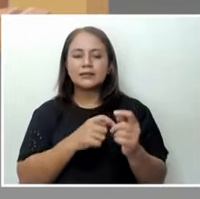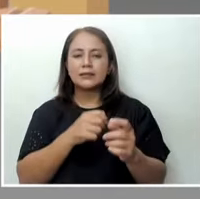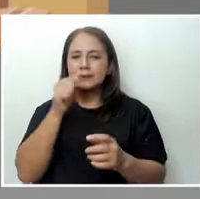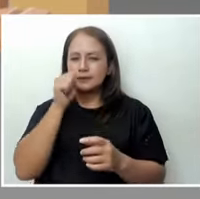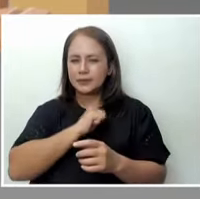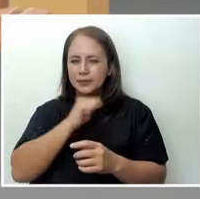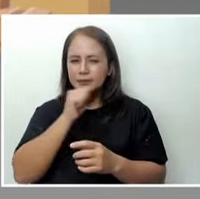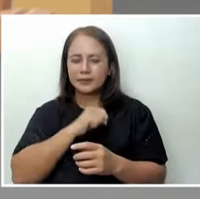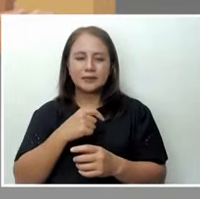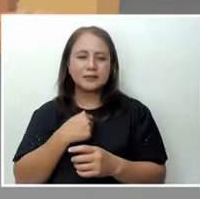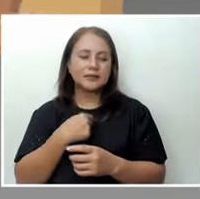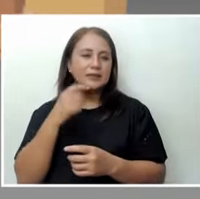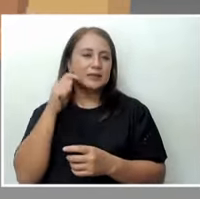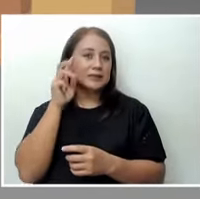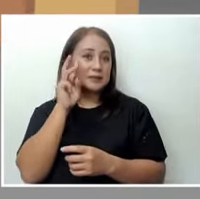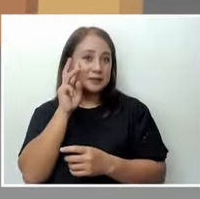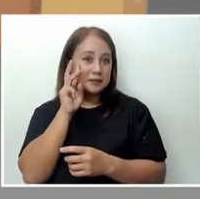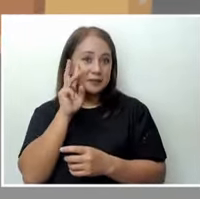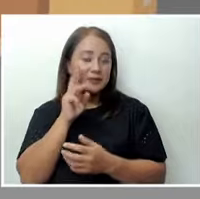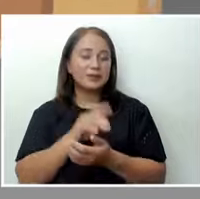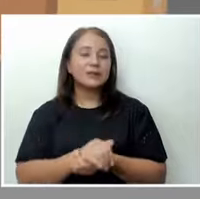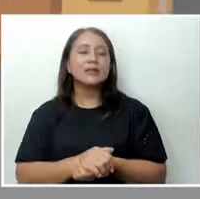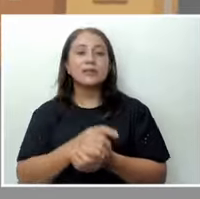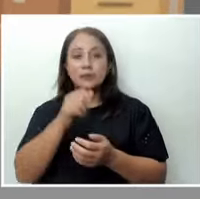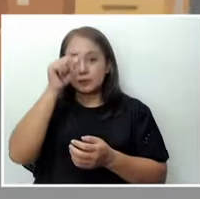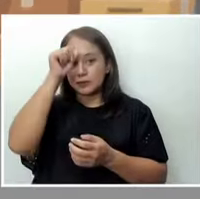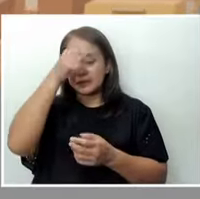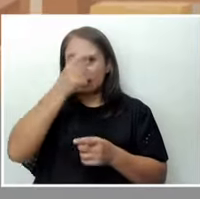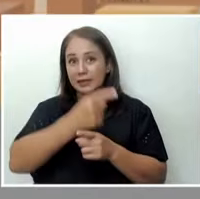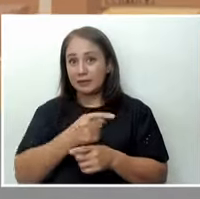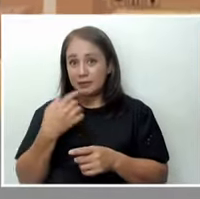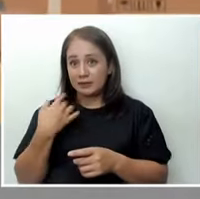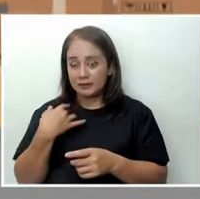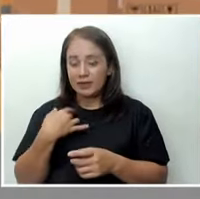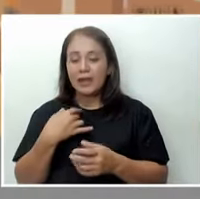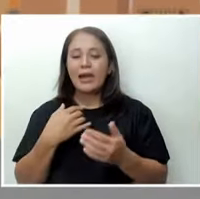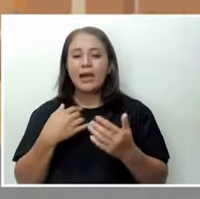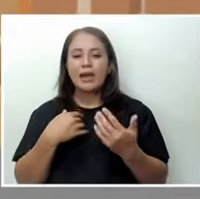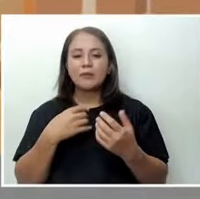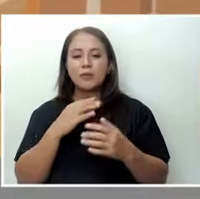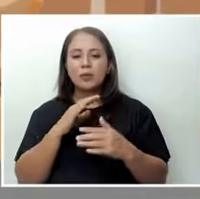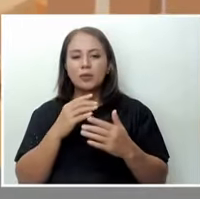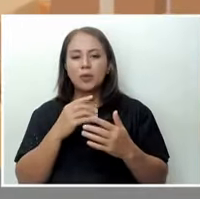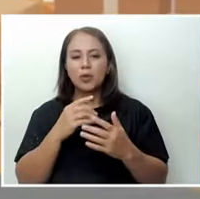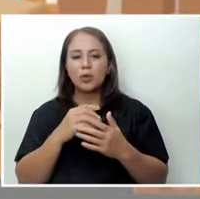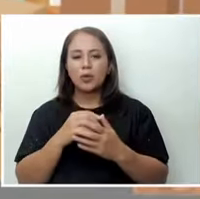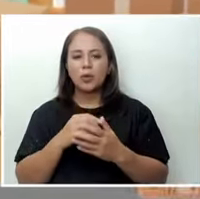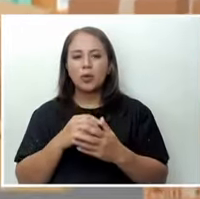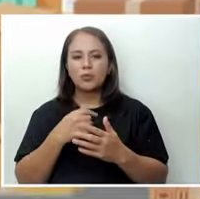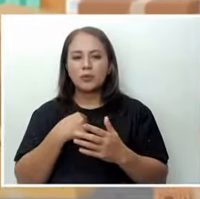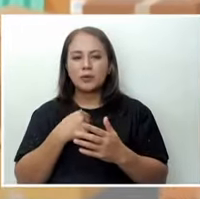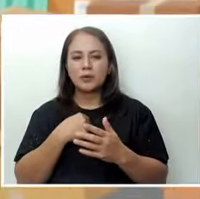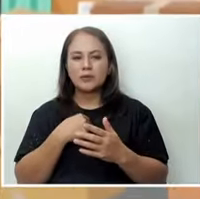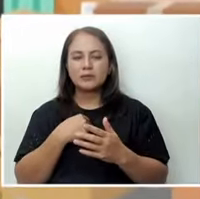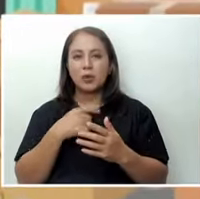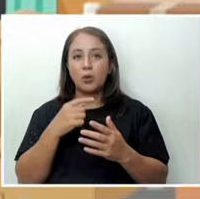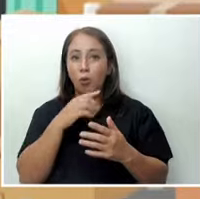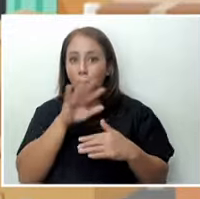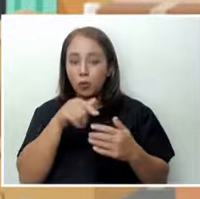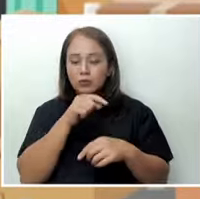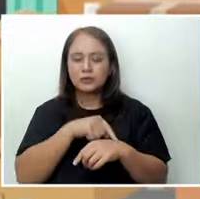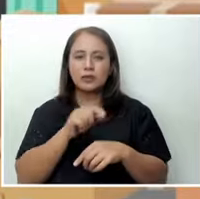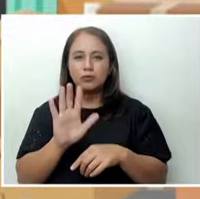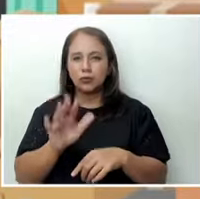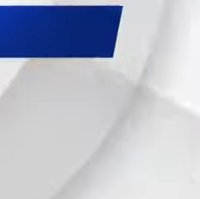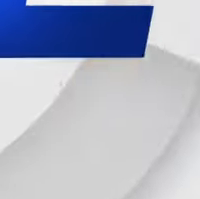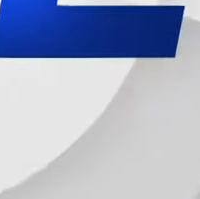Ako po ang inyong Tita Winnie Cordero. Tandaan, sa tamang diskarte, make every moment your winning moment.